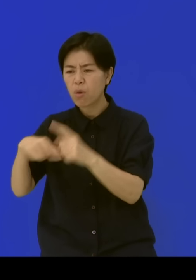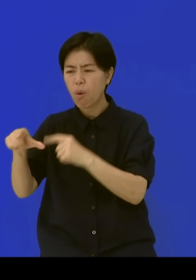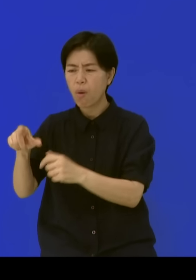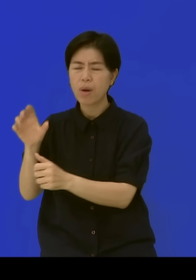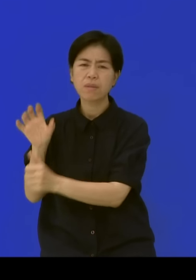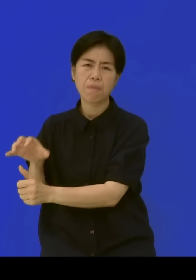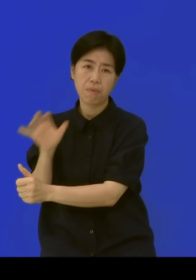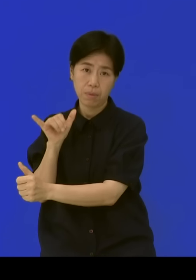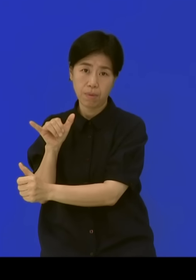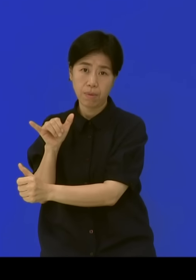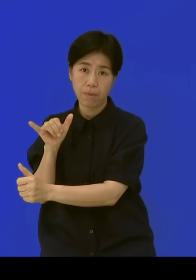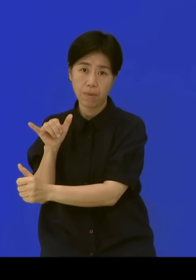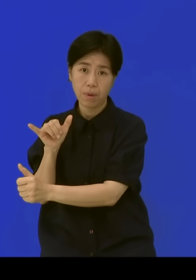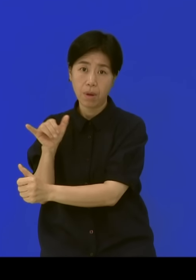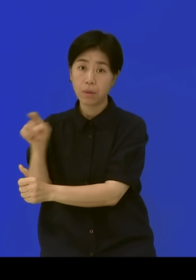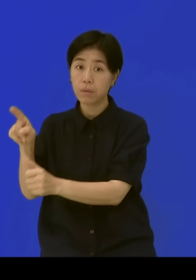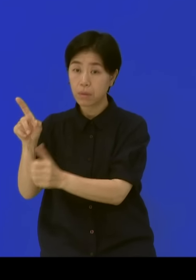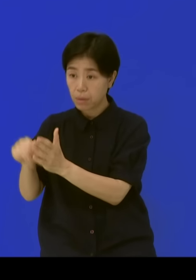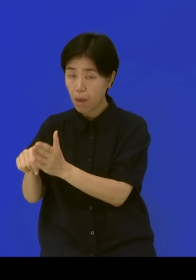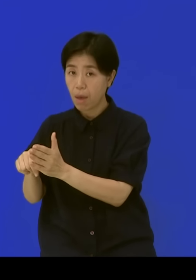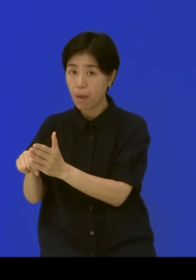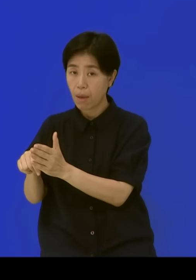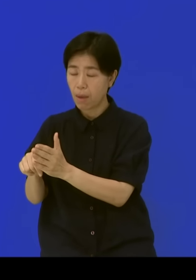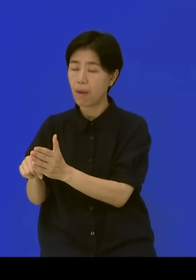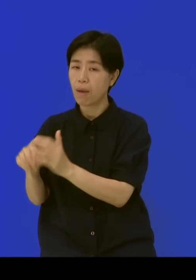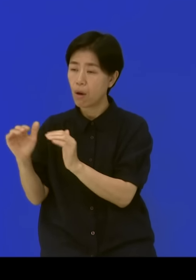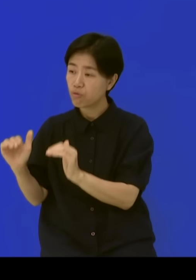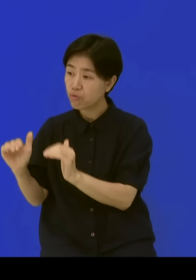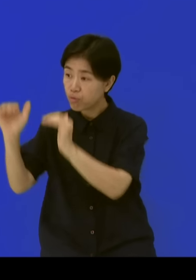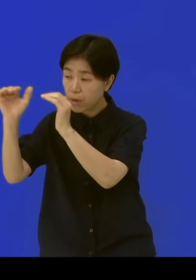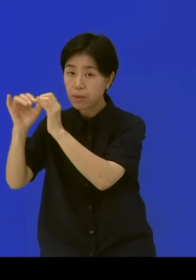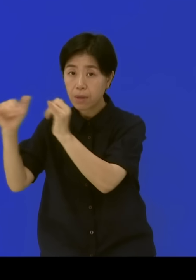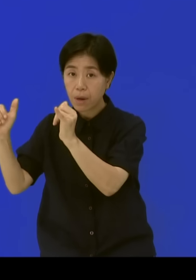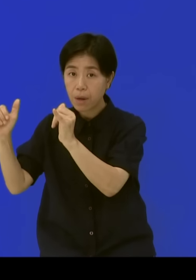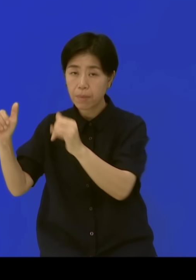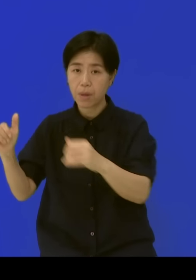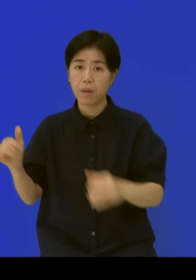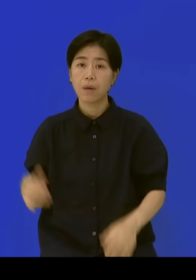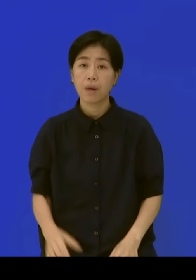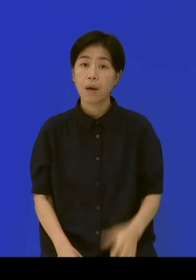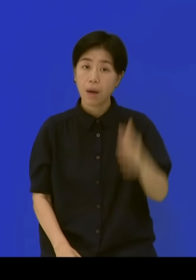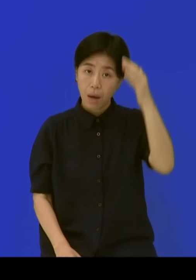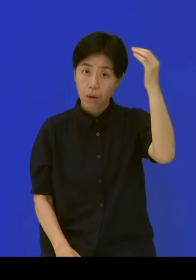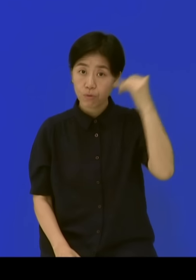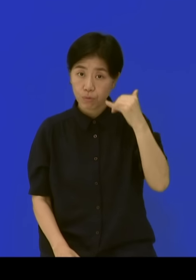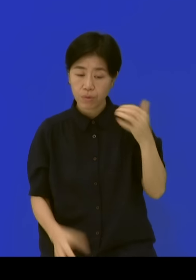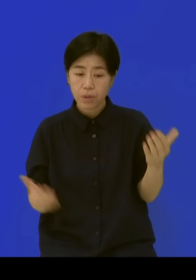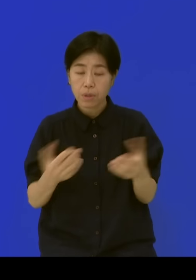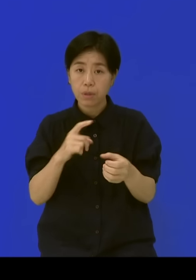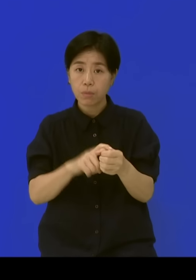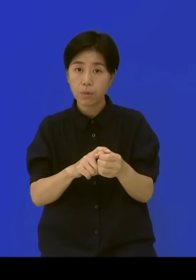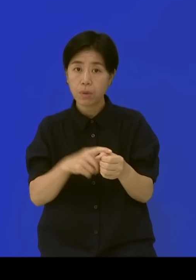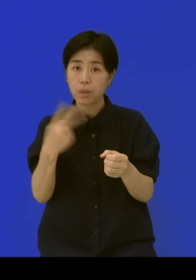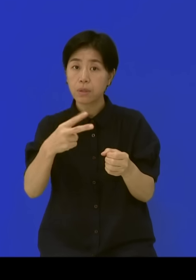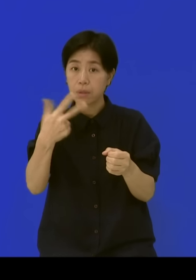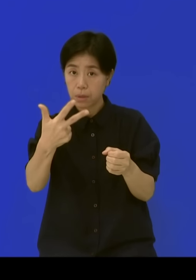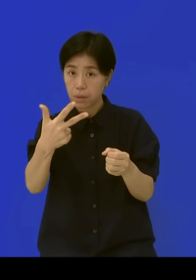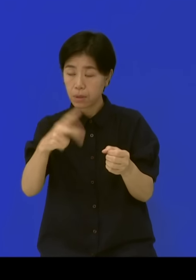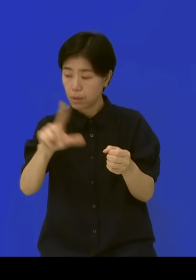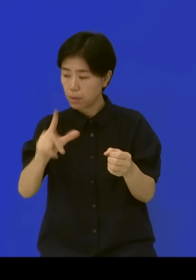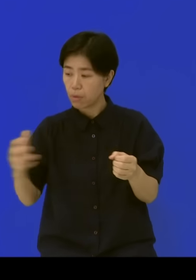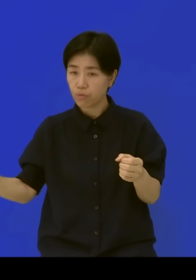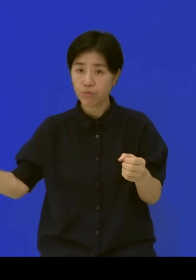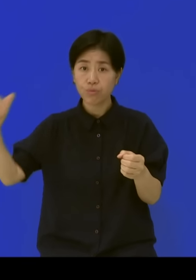예. 사람들이 우리나라에 방문 취업제가 열려서 예. 조선족 분들이 이주노동을 오기 시작한 게